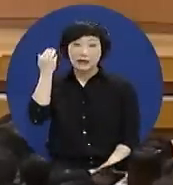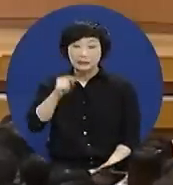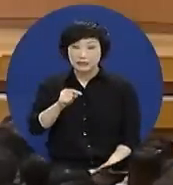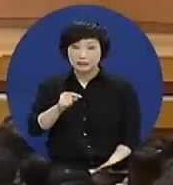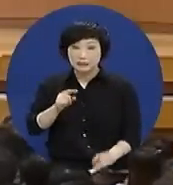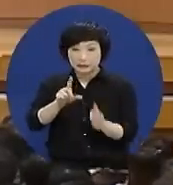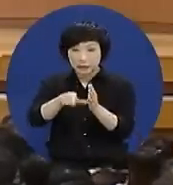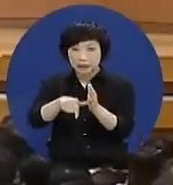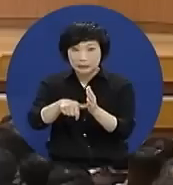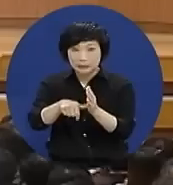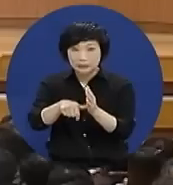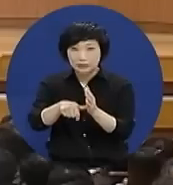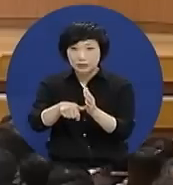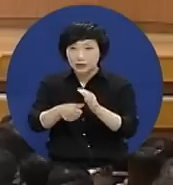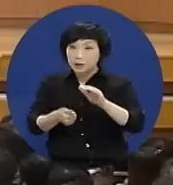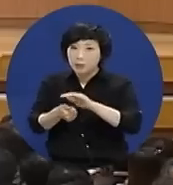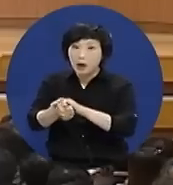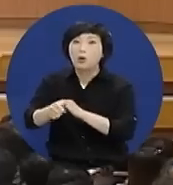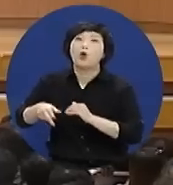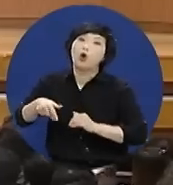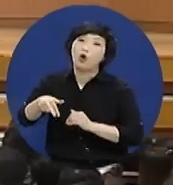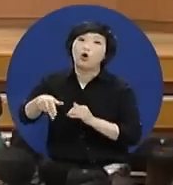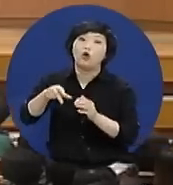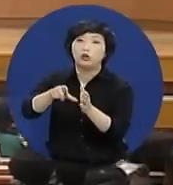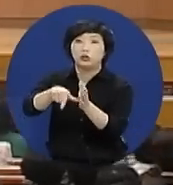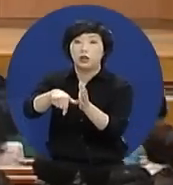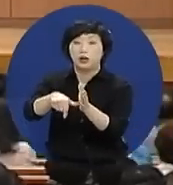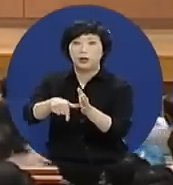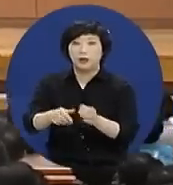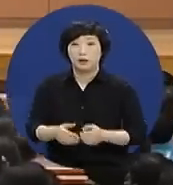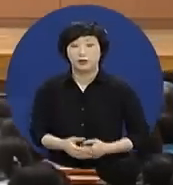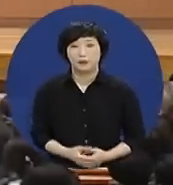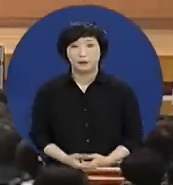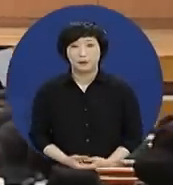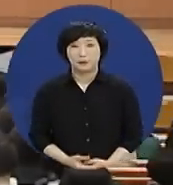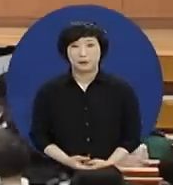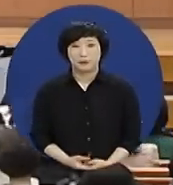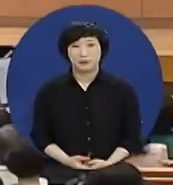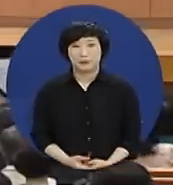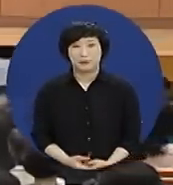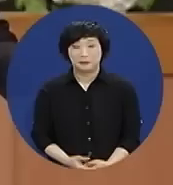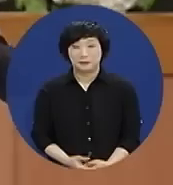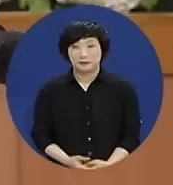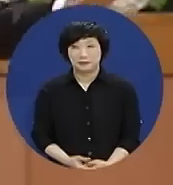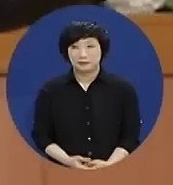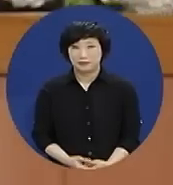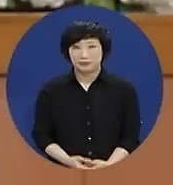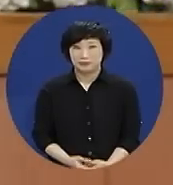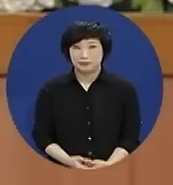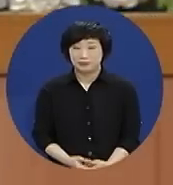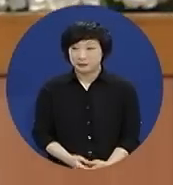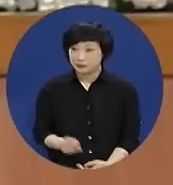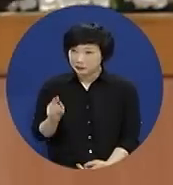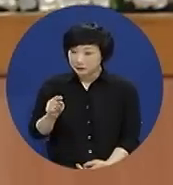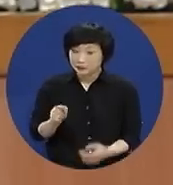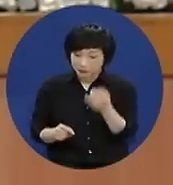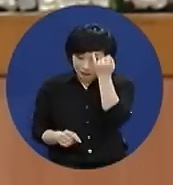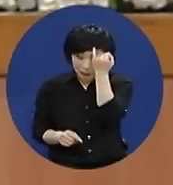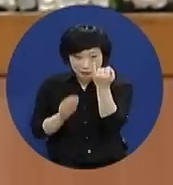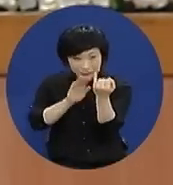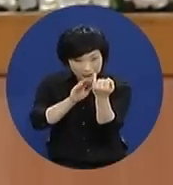当時はこのように蛇が歩き回っていた時でした蛇は女に言います